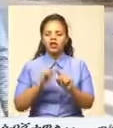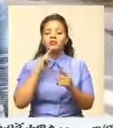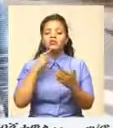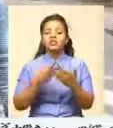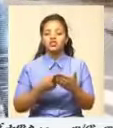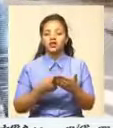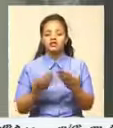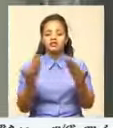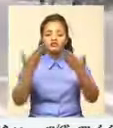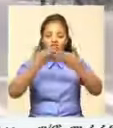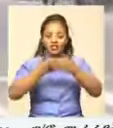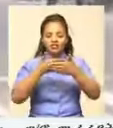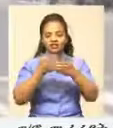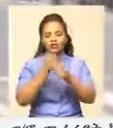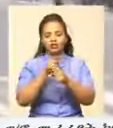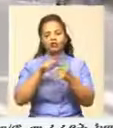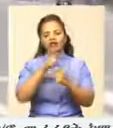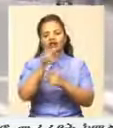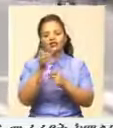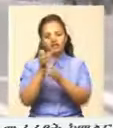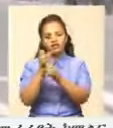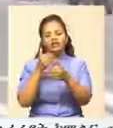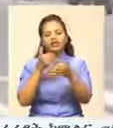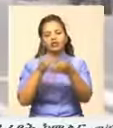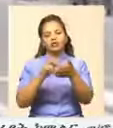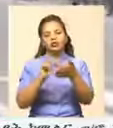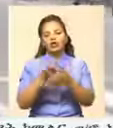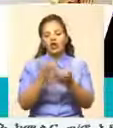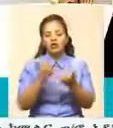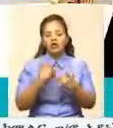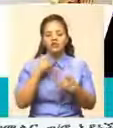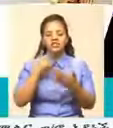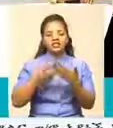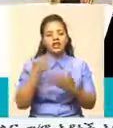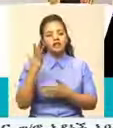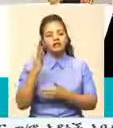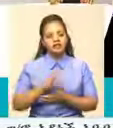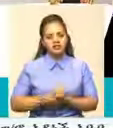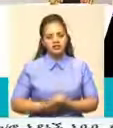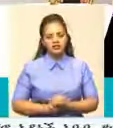የተለያዩ መረጃዎችን እስከምሽት ድረስ ይዘን ወደ እናንተ ነው ይዘን የምንቀርብ ነው የሚሆነው ለአሁን ያለ መረጃ ይሄን ይመስላል